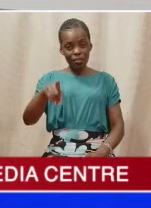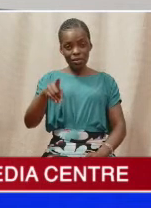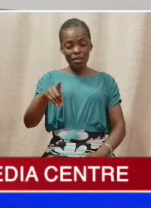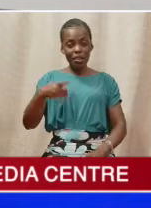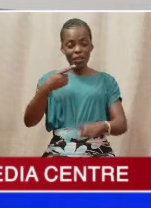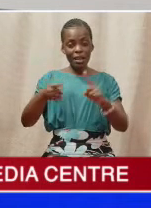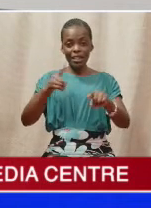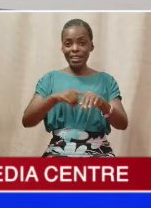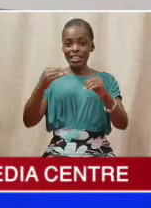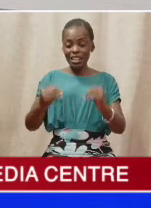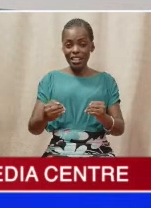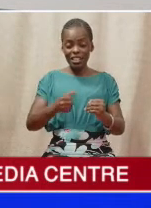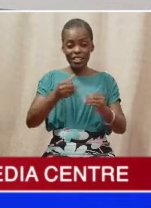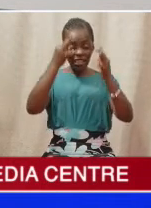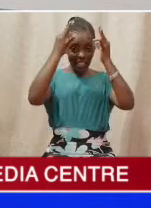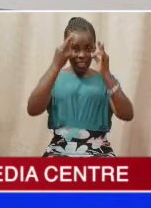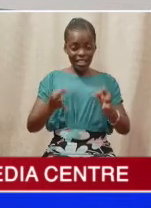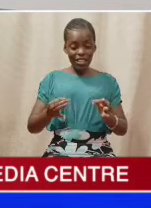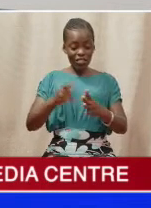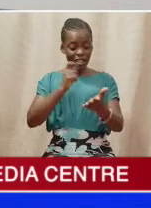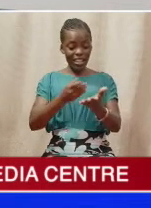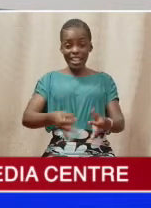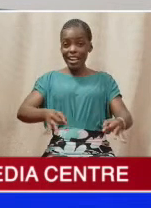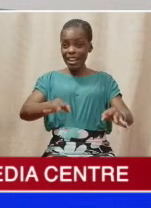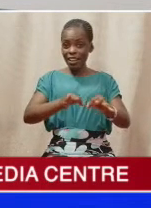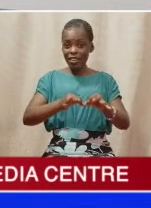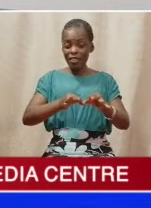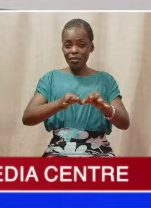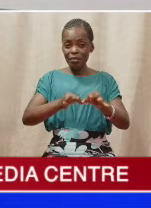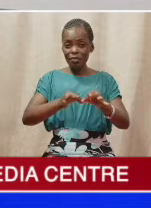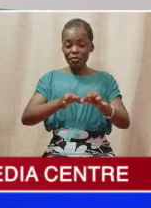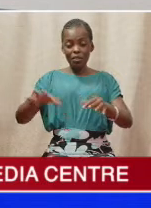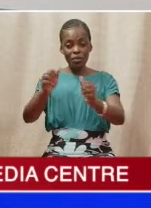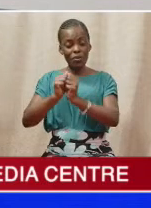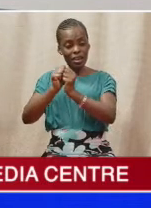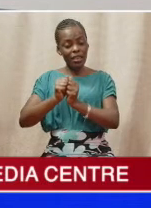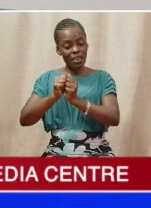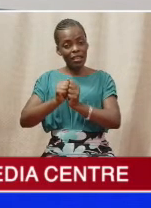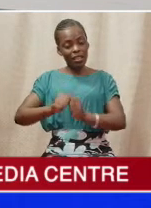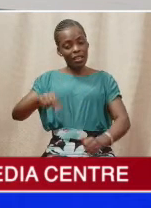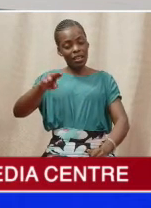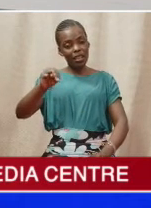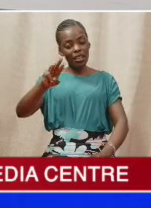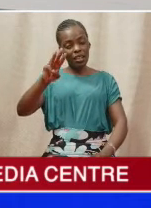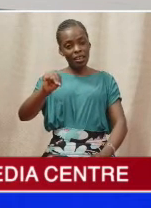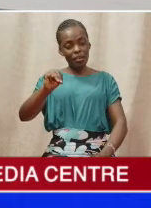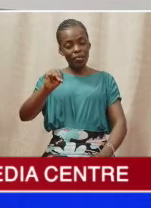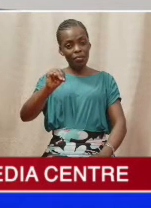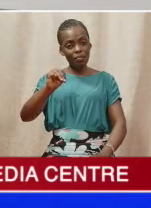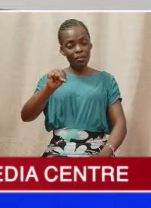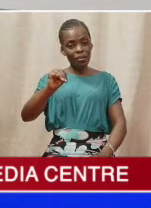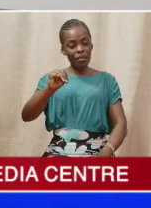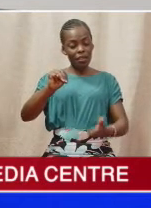Party wabula nga wetwogerera kaakano yamaze okuteeka omukono ku kiwandiiko ekitta omukago n'ekibiina ekiri mu buyinza ekya NRM.